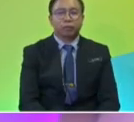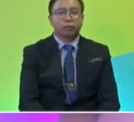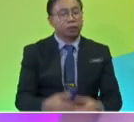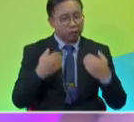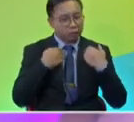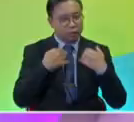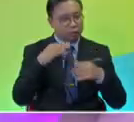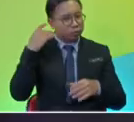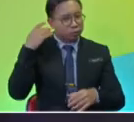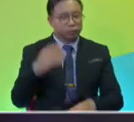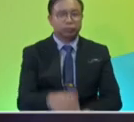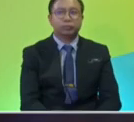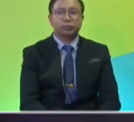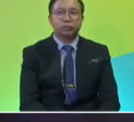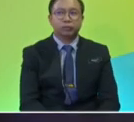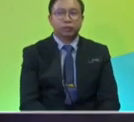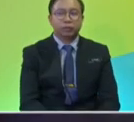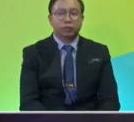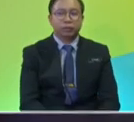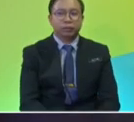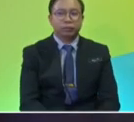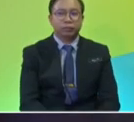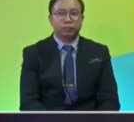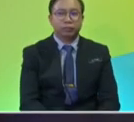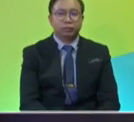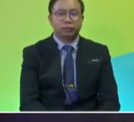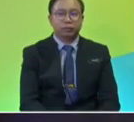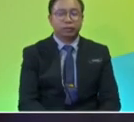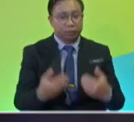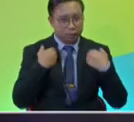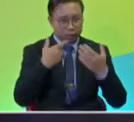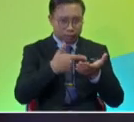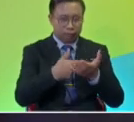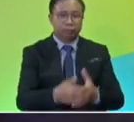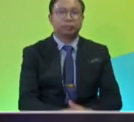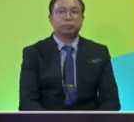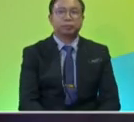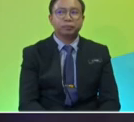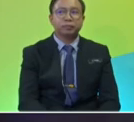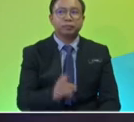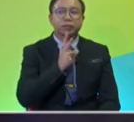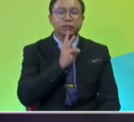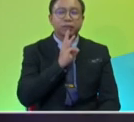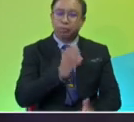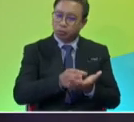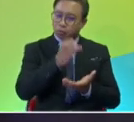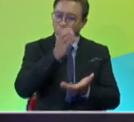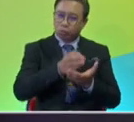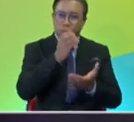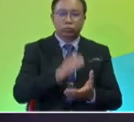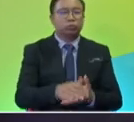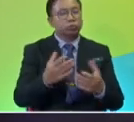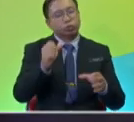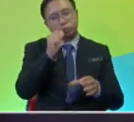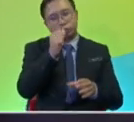okey itu Marakas yang kita dah improvisasikan ada lagi Cikgu ada lagi ada yang air Habis botol air dah habis okey contohlah kita dah habis